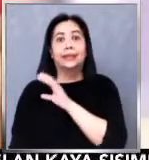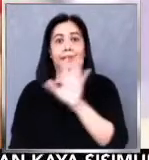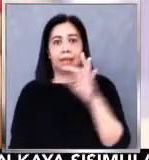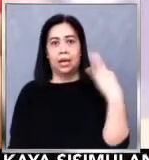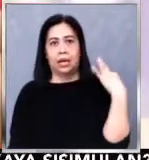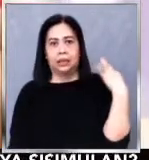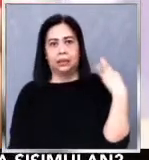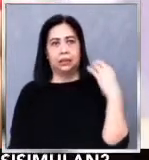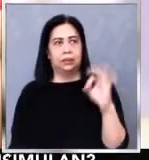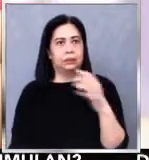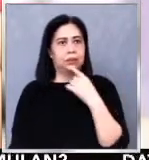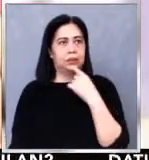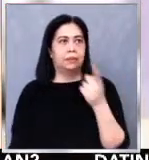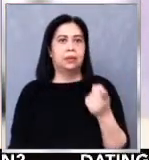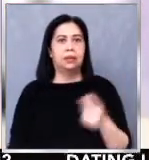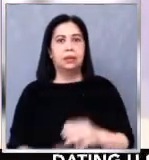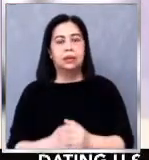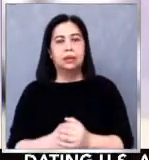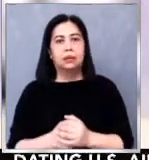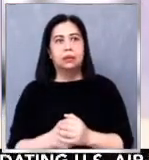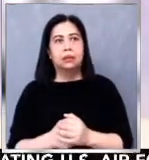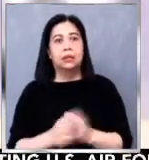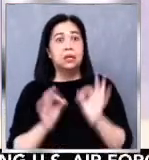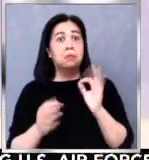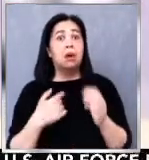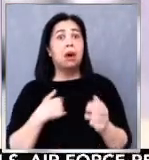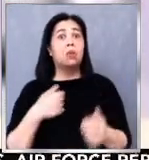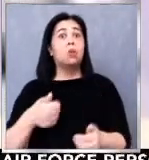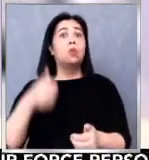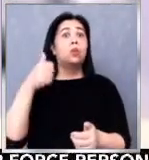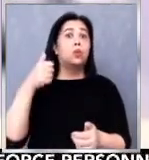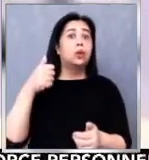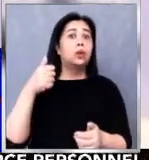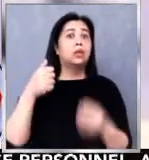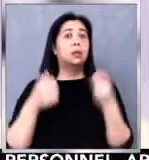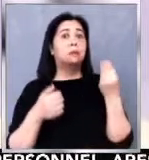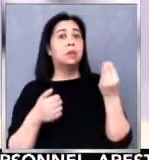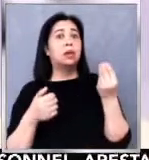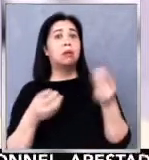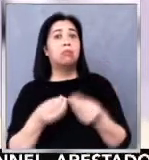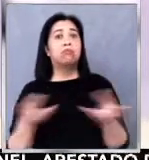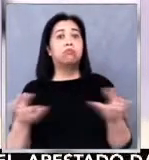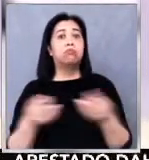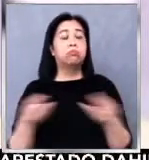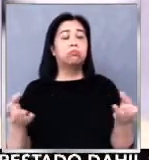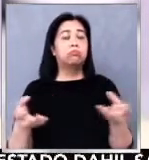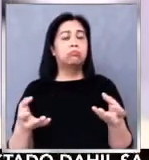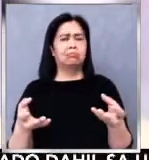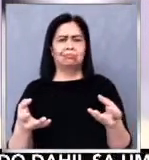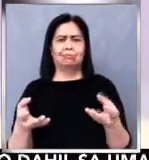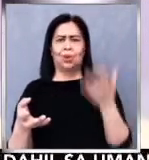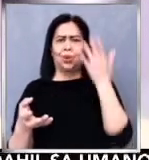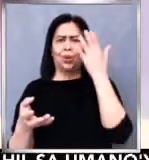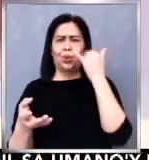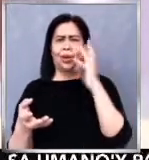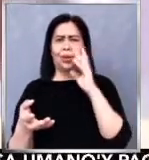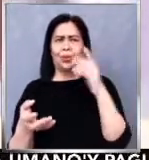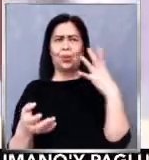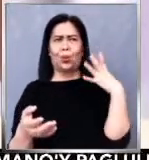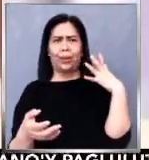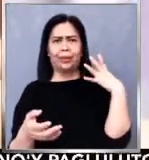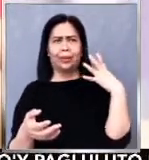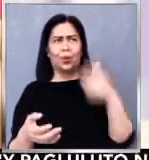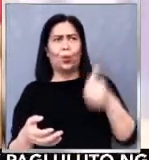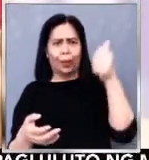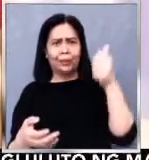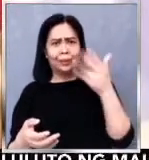na pag nanalo ako, meron akong perang ipapamigay sa inyo, bakit naman maghihintay pang manalo na